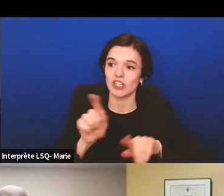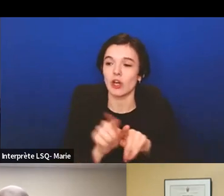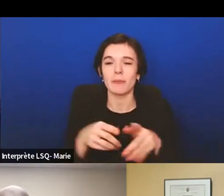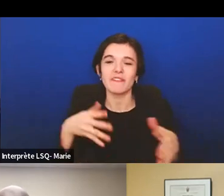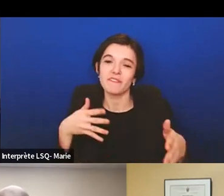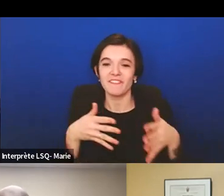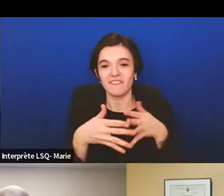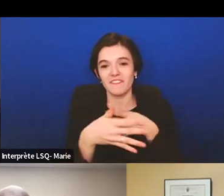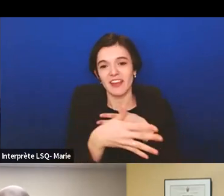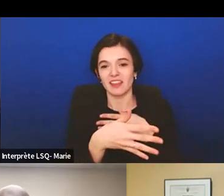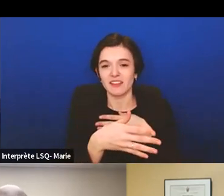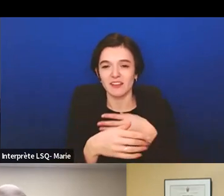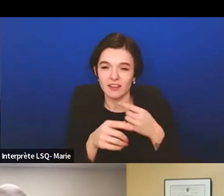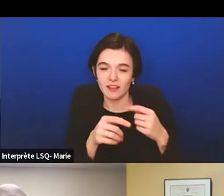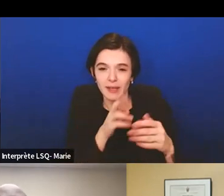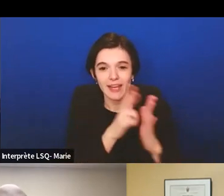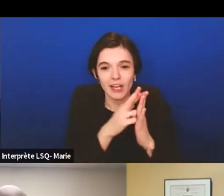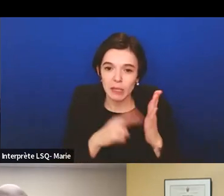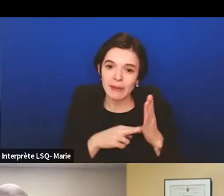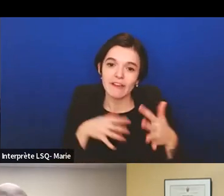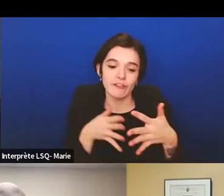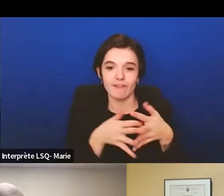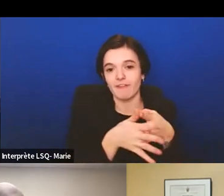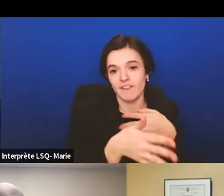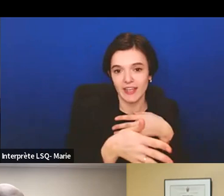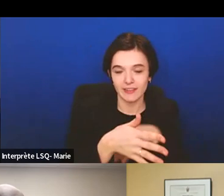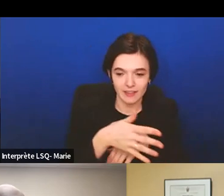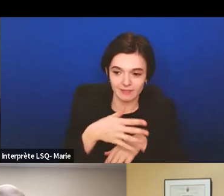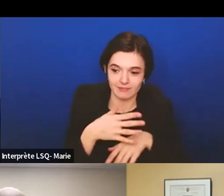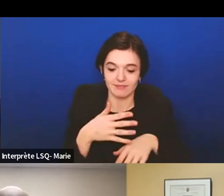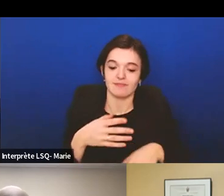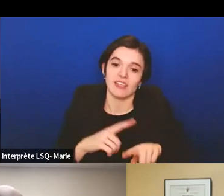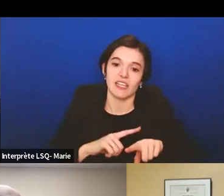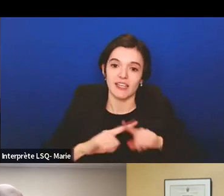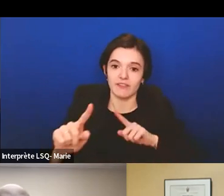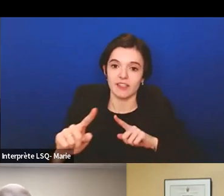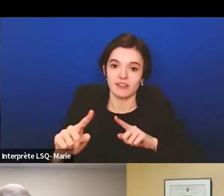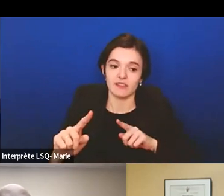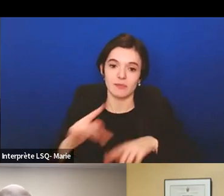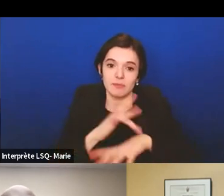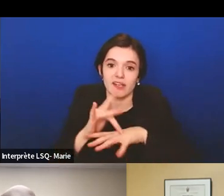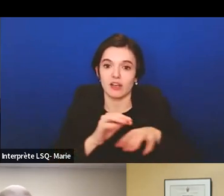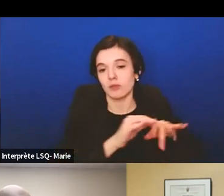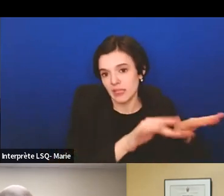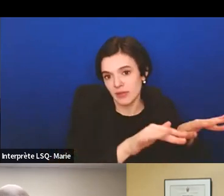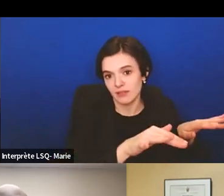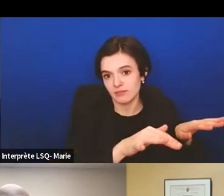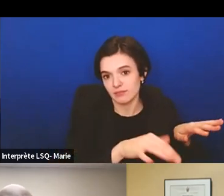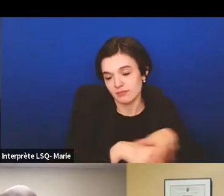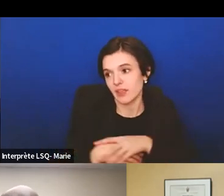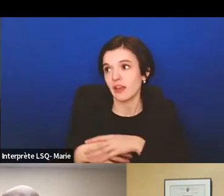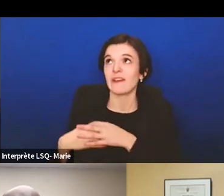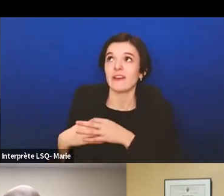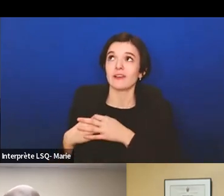Mais l'accès est actuellement quand même libre, là, quoi qu'on dise. Sur nos sites d'études, encore une fois, parce qu'on est en